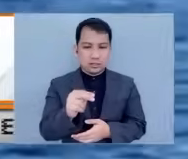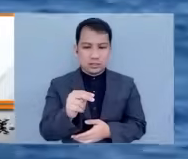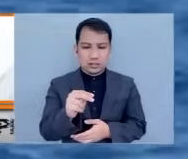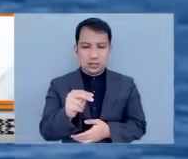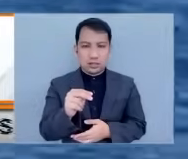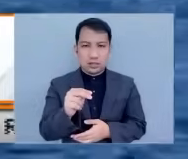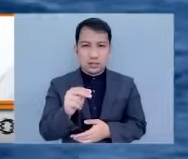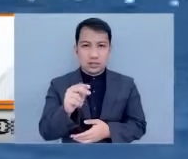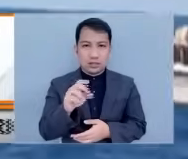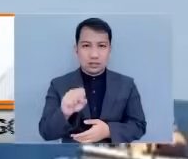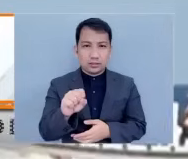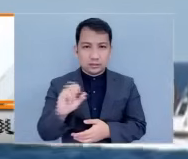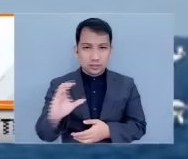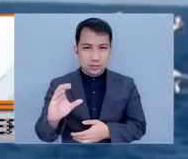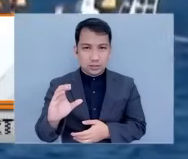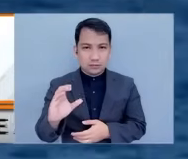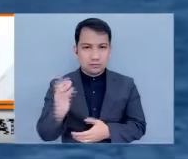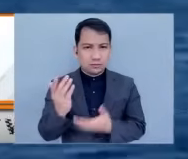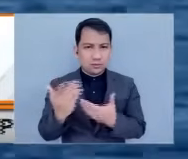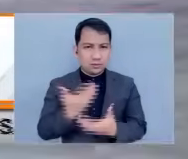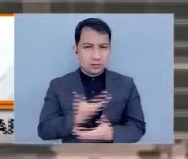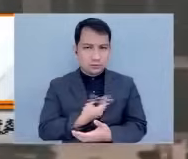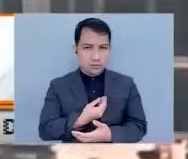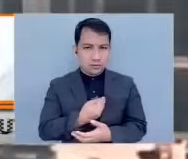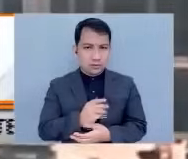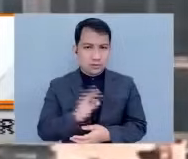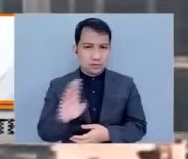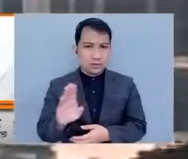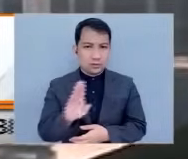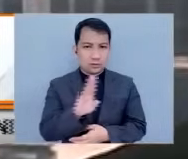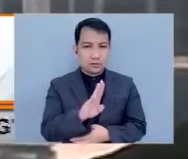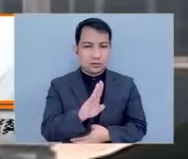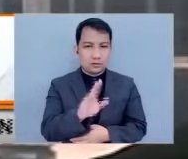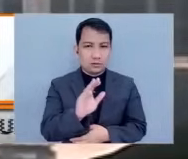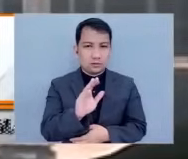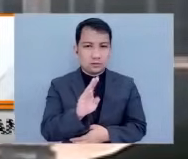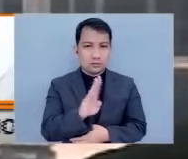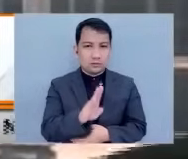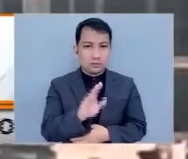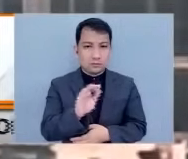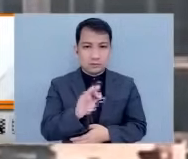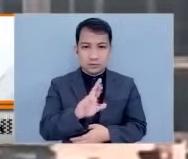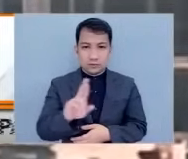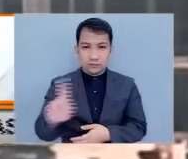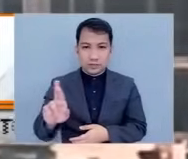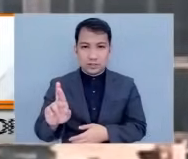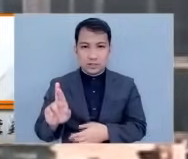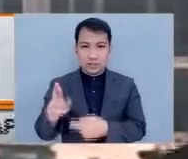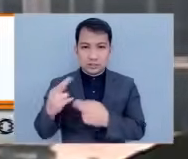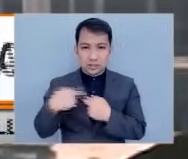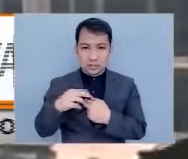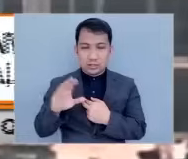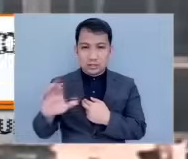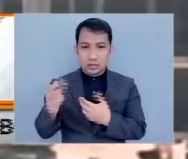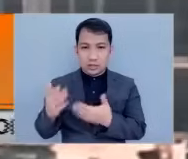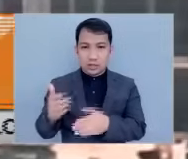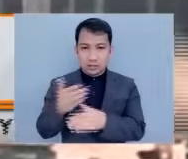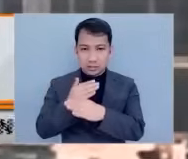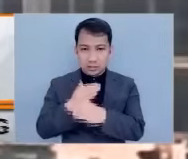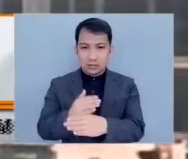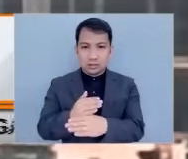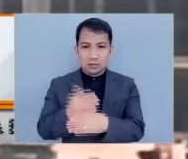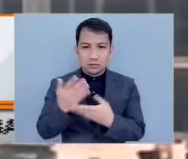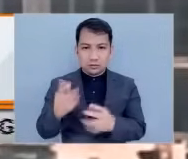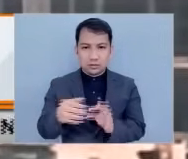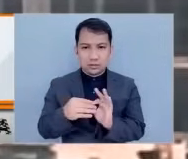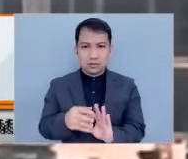ang China. Habang nandun yung ating BFAR vessel, nandun yung barrier. Pero immediately after nang pag-alis ng BFAR, ay tinanggal